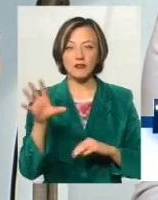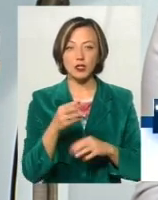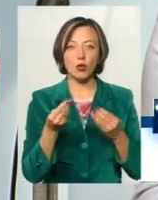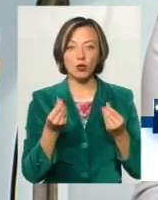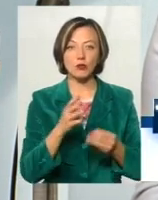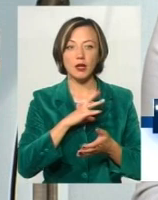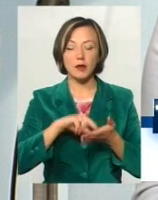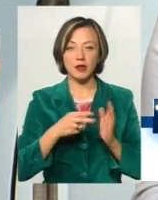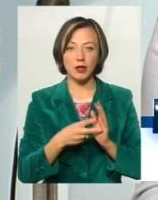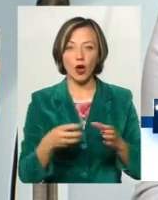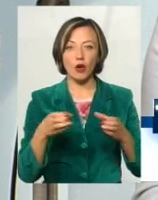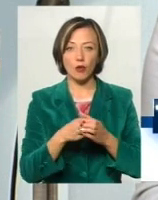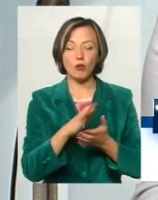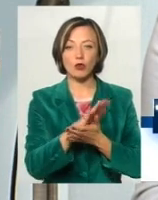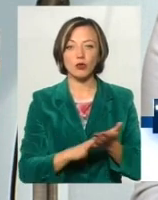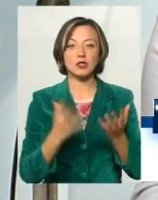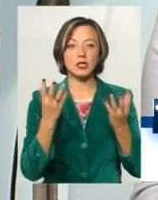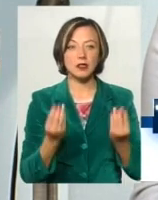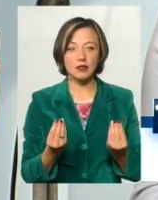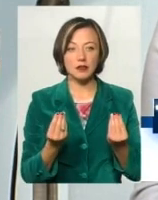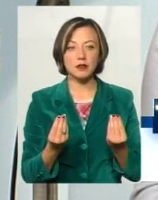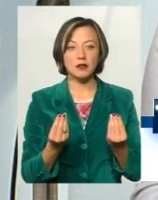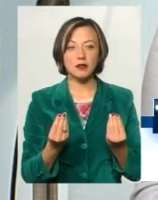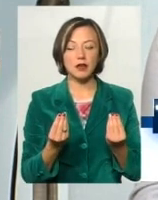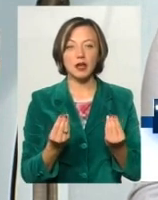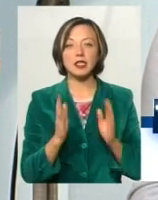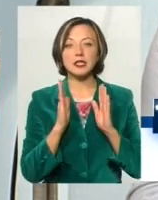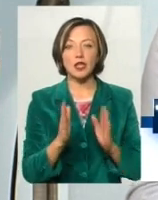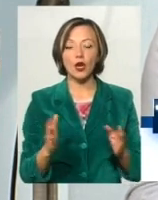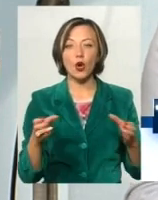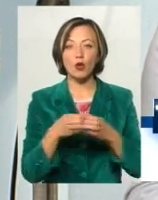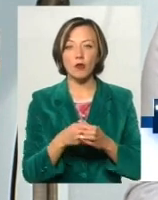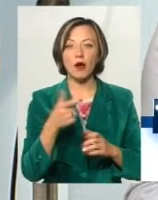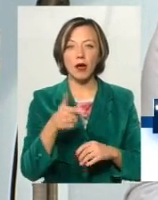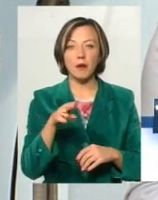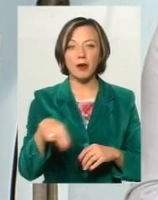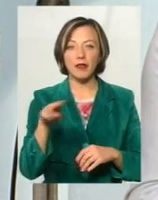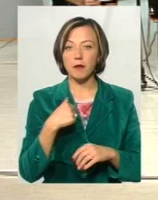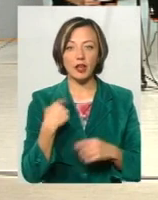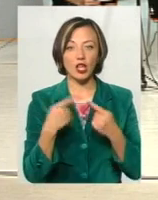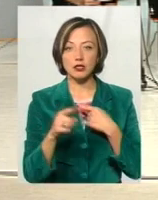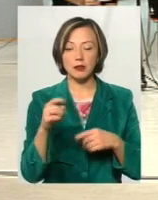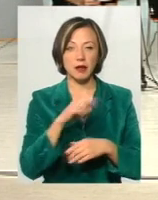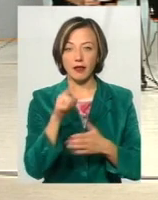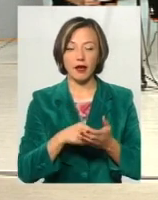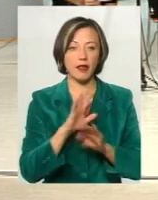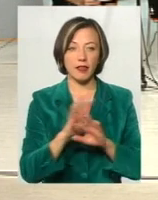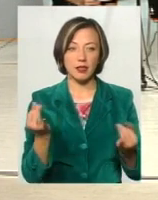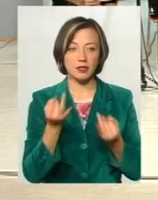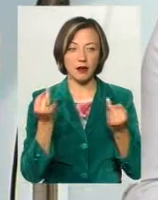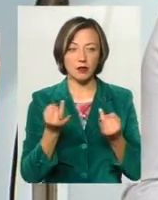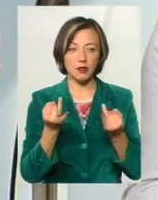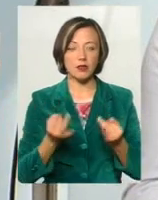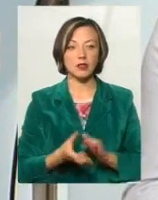тільки були передбачені на групи продовження. Я зазначала суто питання по ГПД. Мене інше питання не цікавило. Ні,